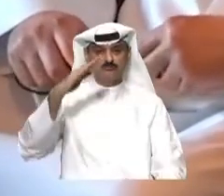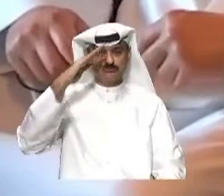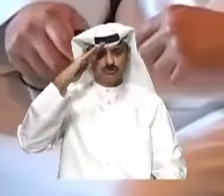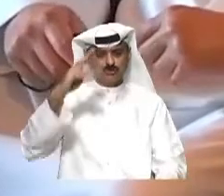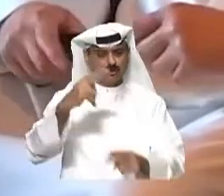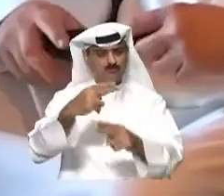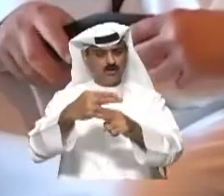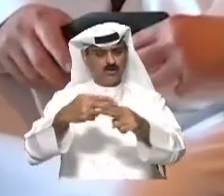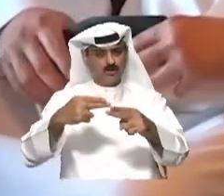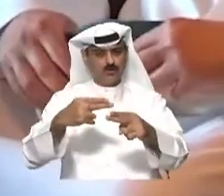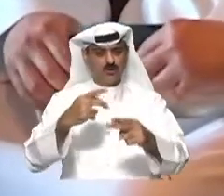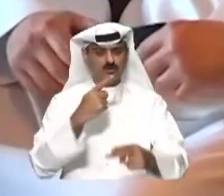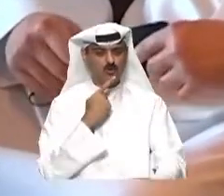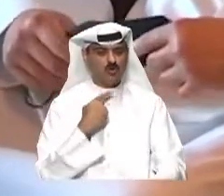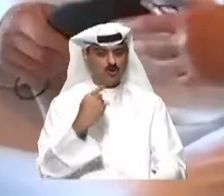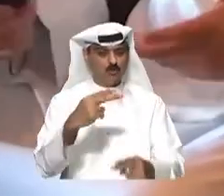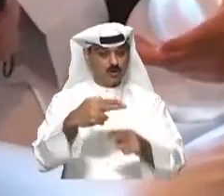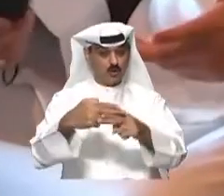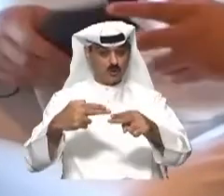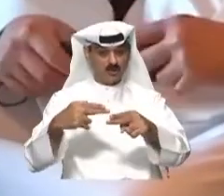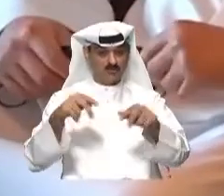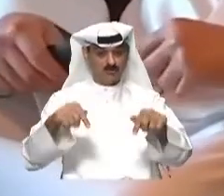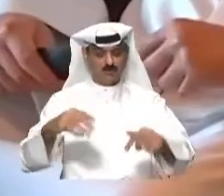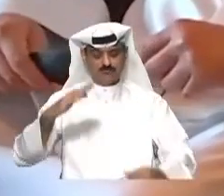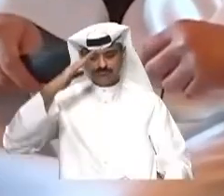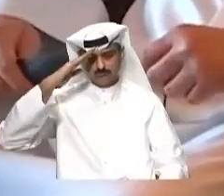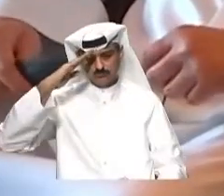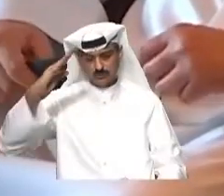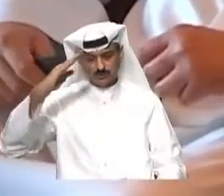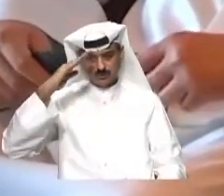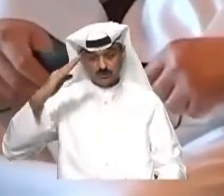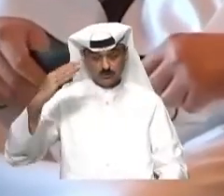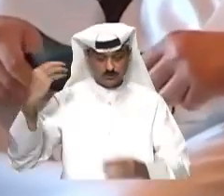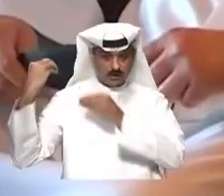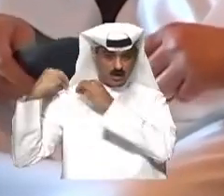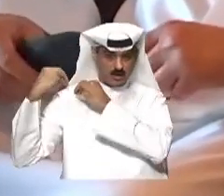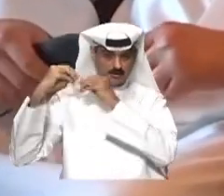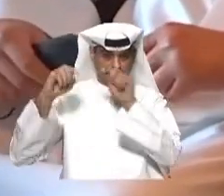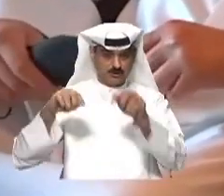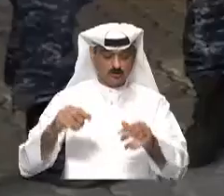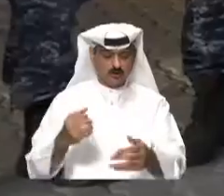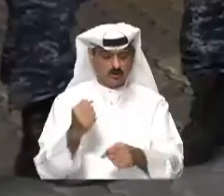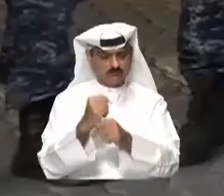البلد، بلدنا الحبيب الكويت. جزاكم الله خير وعساكم على القوة دائما وأبدا.